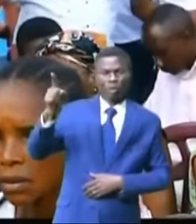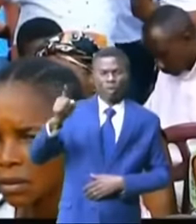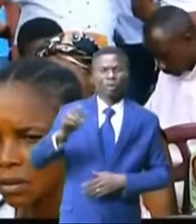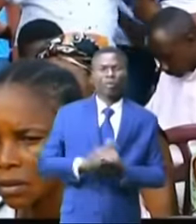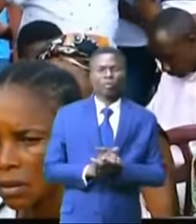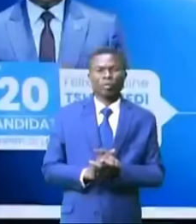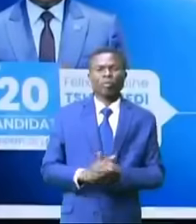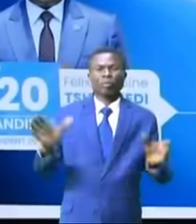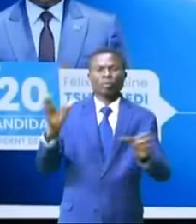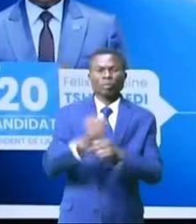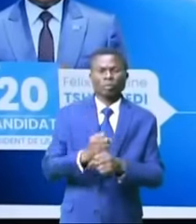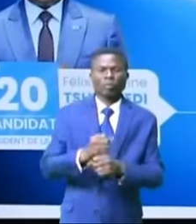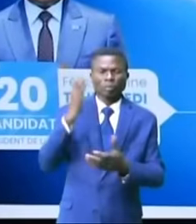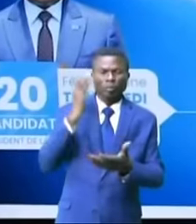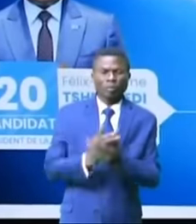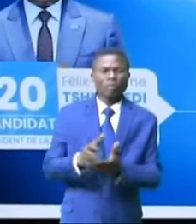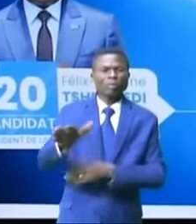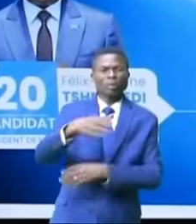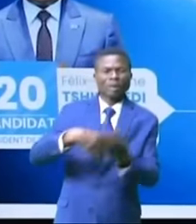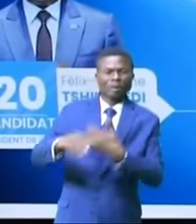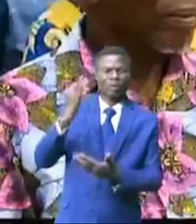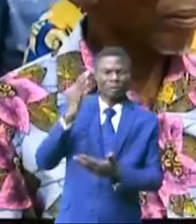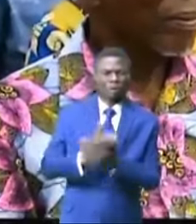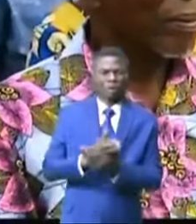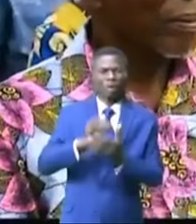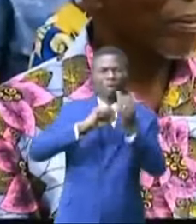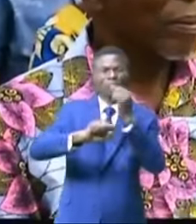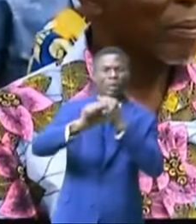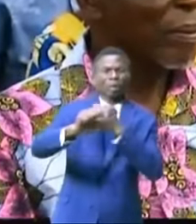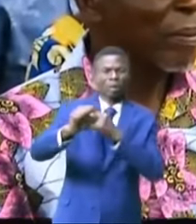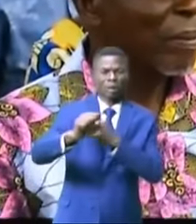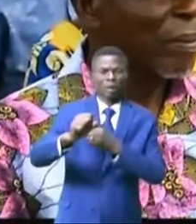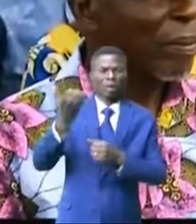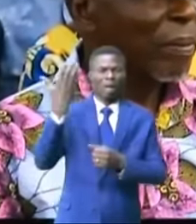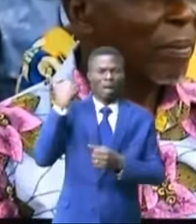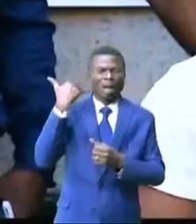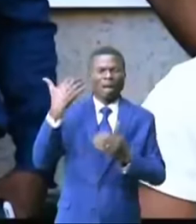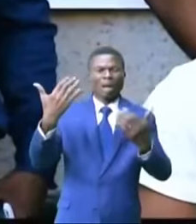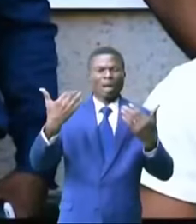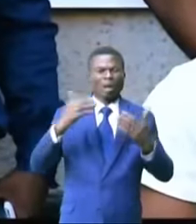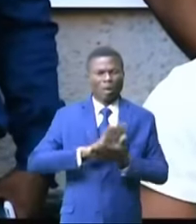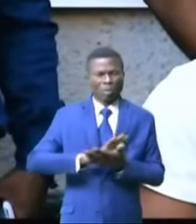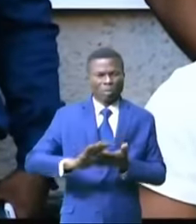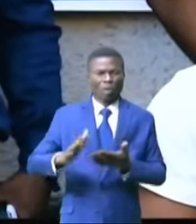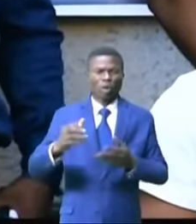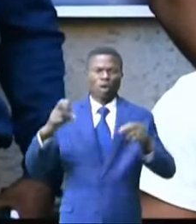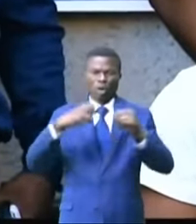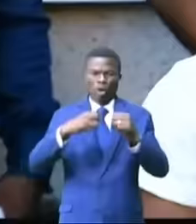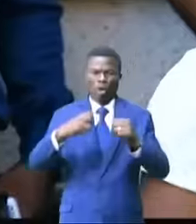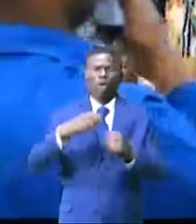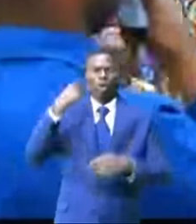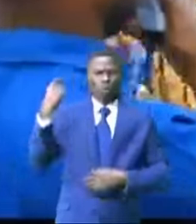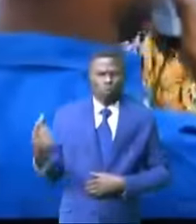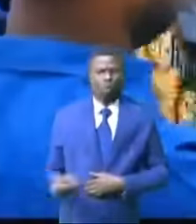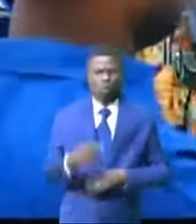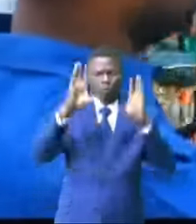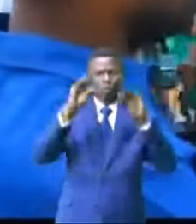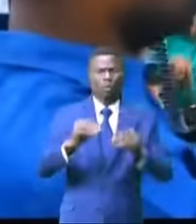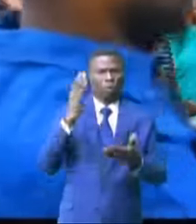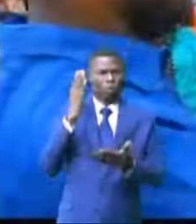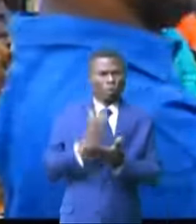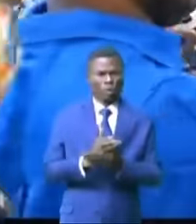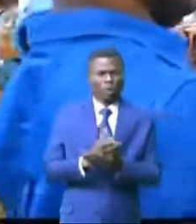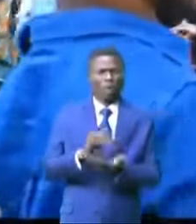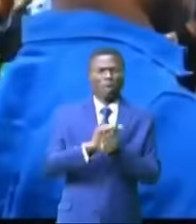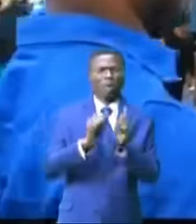résume à la lutte contre l'insécurité, la promotion de l'accès à l'eau potable, l'électricité en permanence, ainsi que